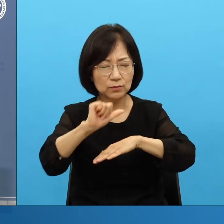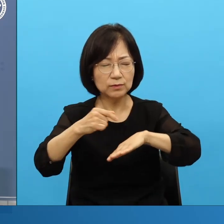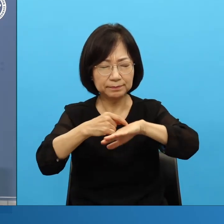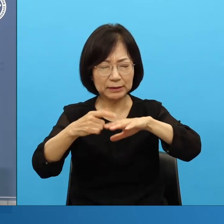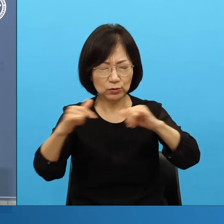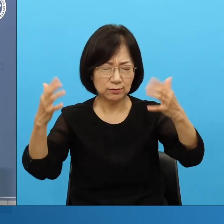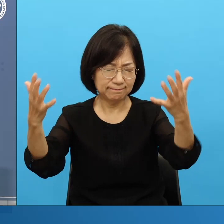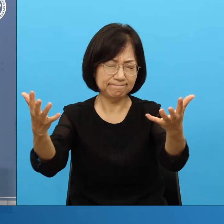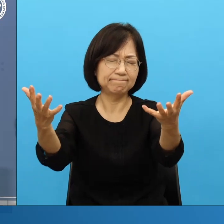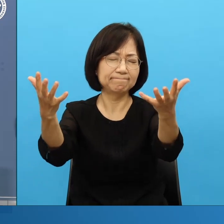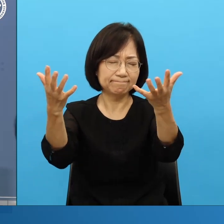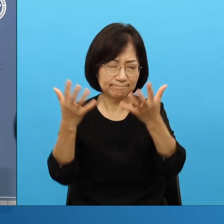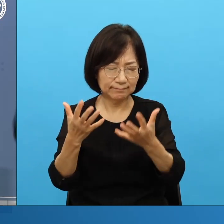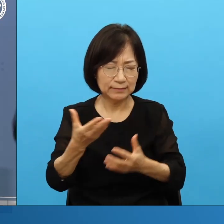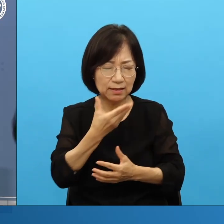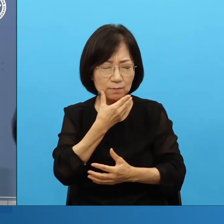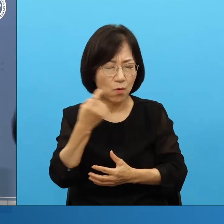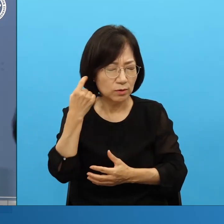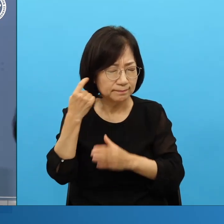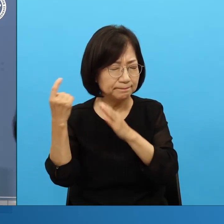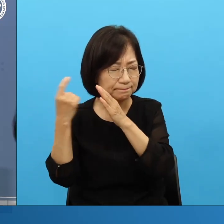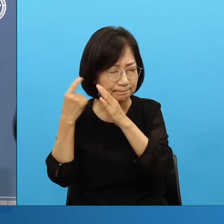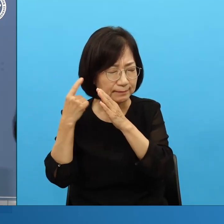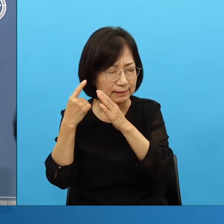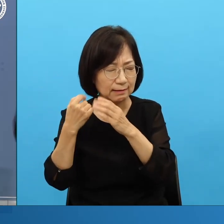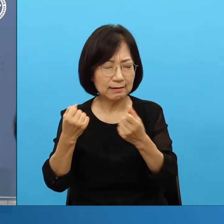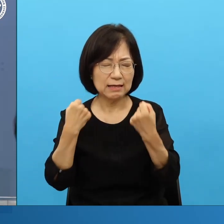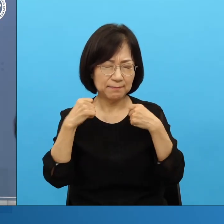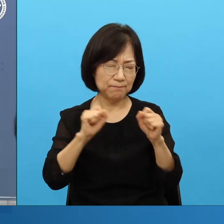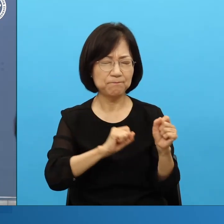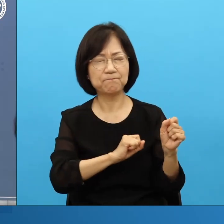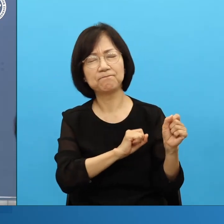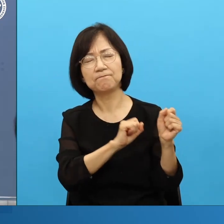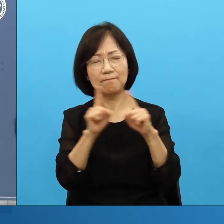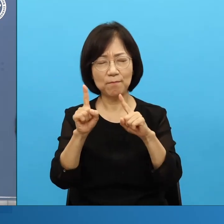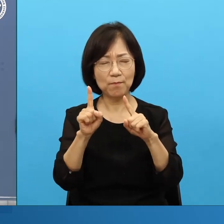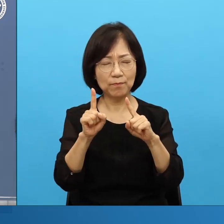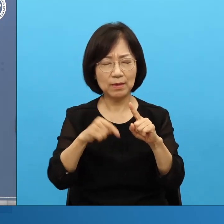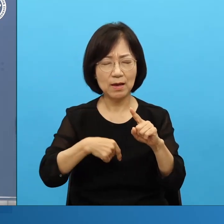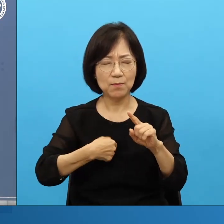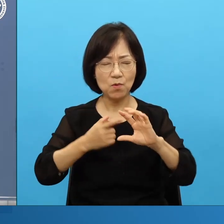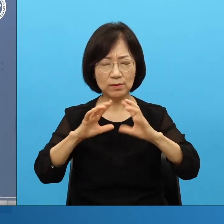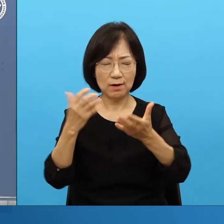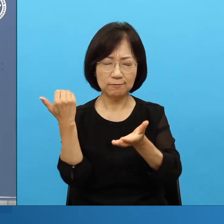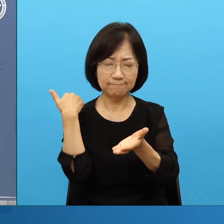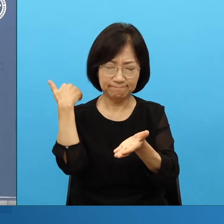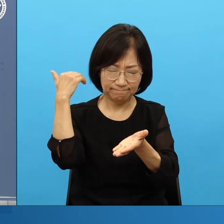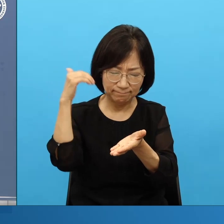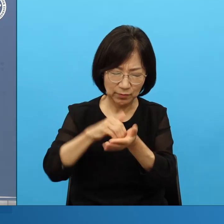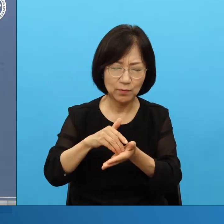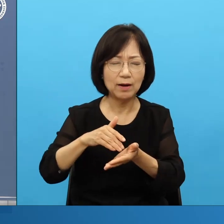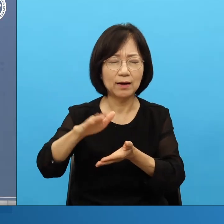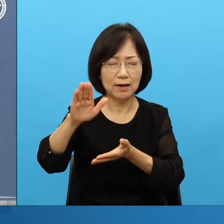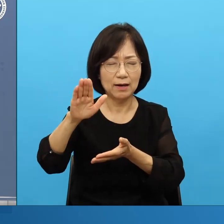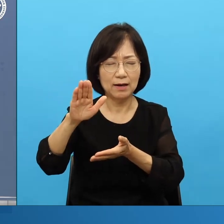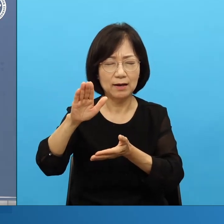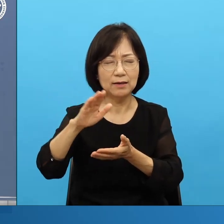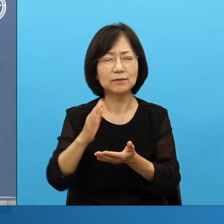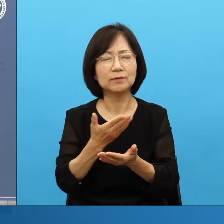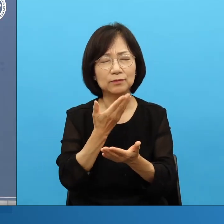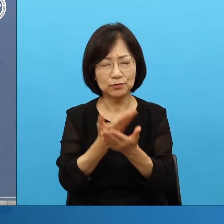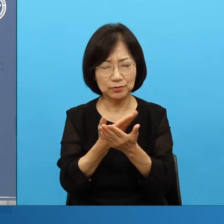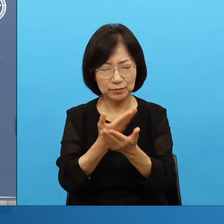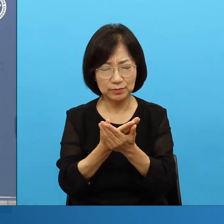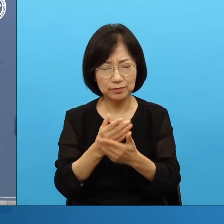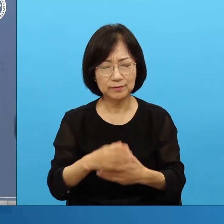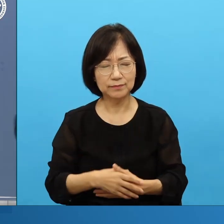복음 듣고 힘을 얻고 돌아가게 하옵소서. So that the 237 nations and the people of the 5,000 tribes can come here, listen to the gospel, and go